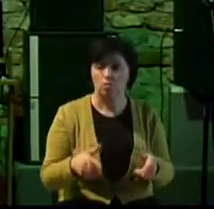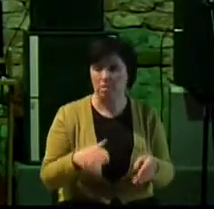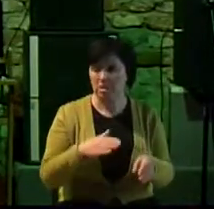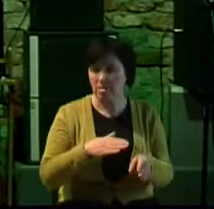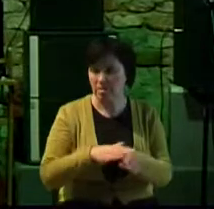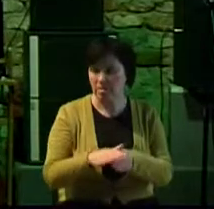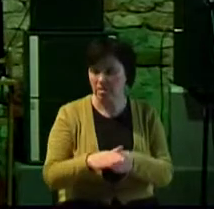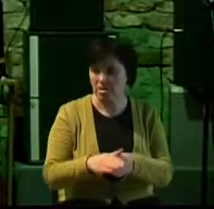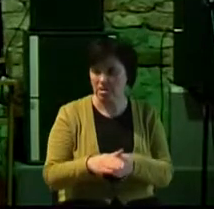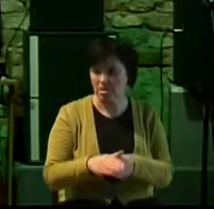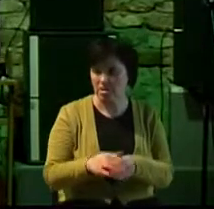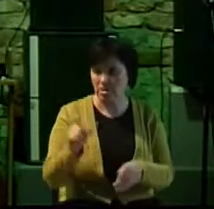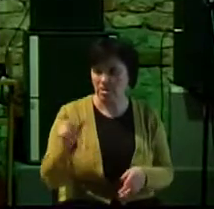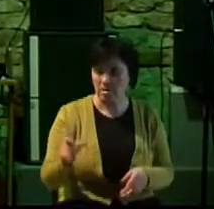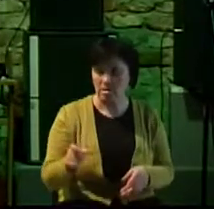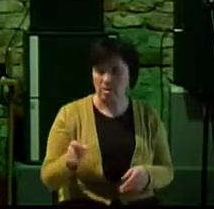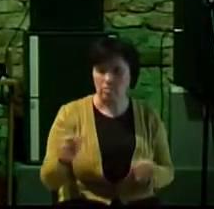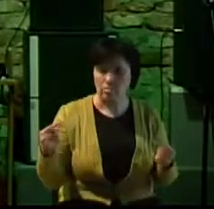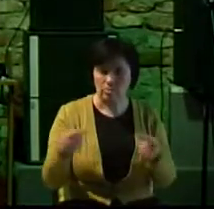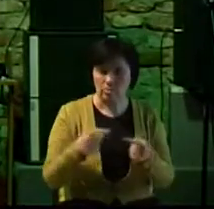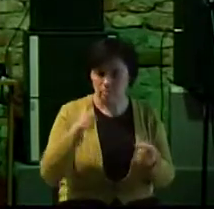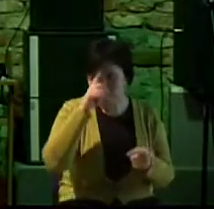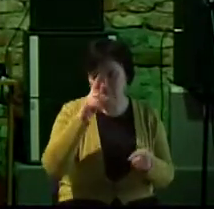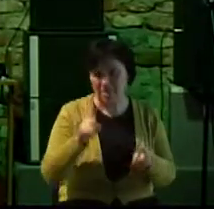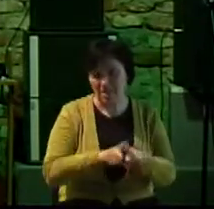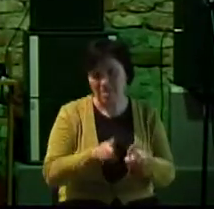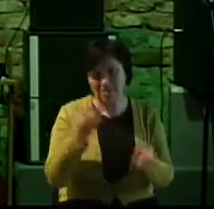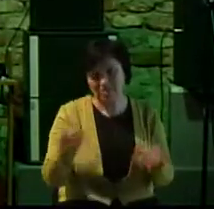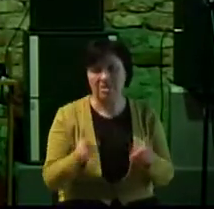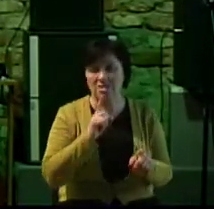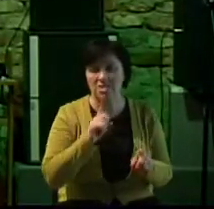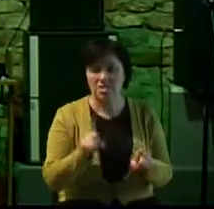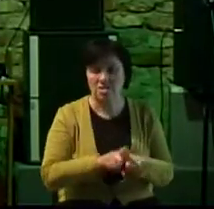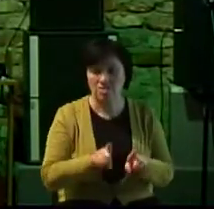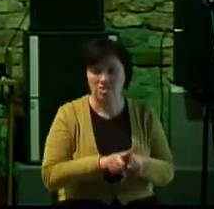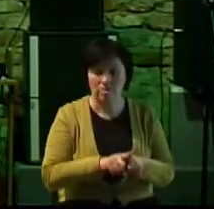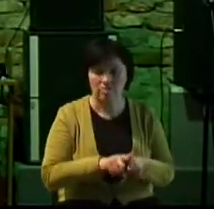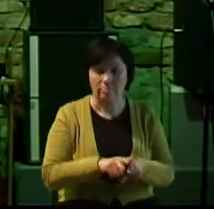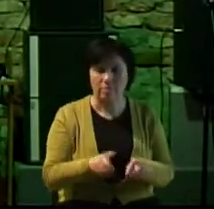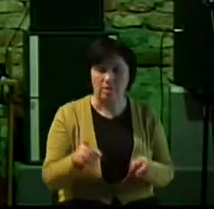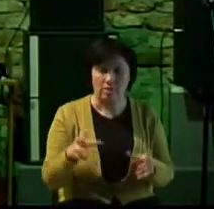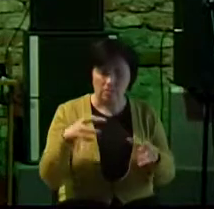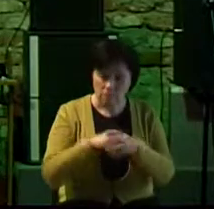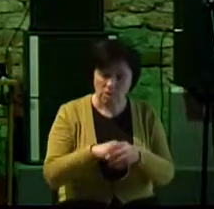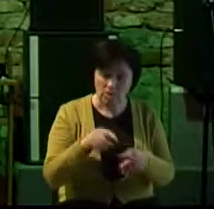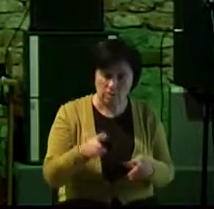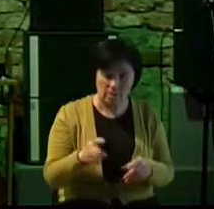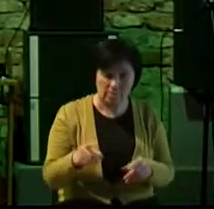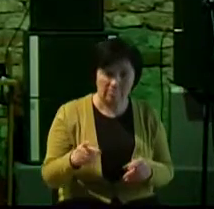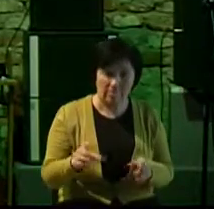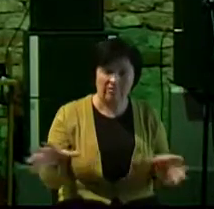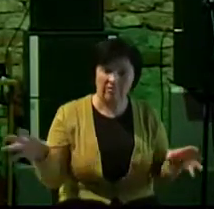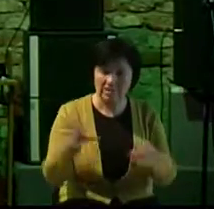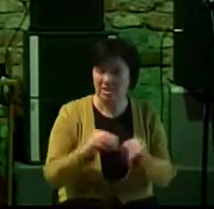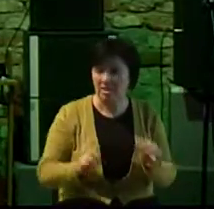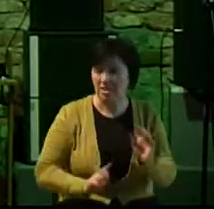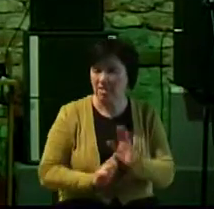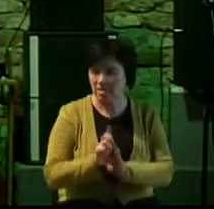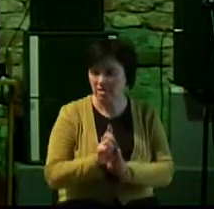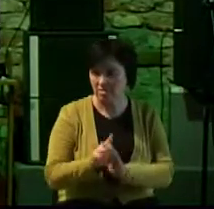греховным против кого-то из братьев или сестер, но в это также включается и церковь, потому